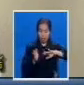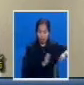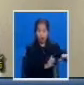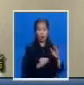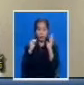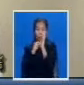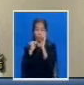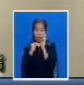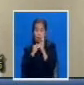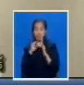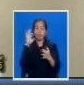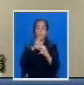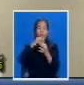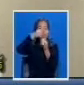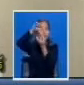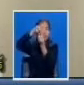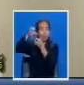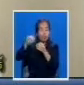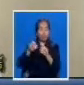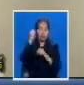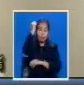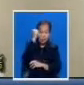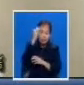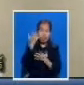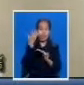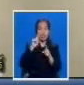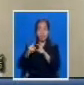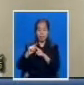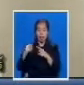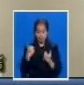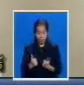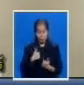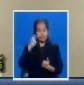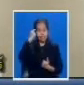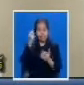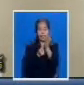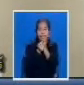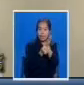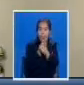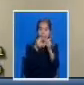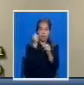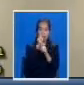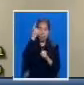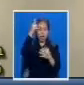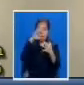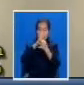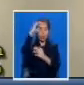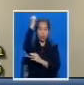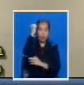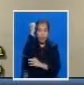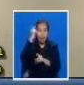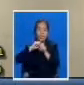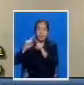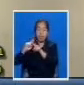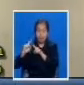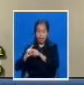เองระบบขนส่งมวลชนนะครับภายในเดือนสิงหาคมนี้ครับจะมีการปรับปรุงแผนแม่บทในเรื่องของระบบขนส่งมวลชนก็มี